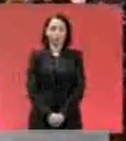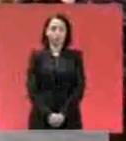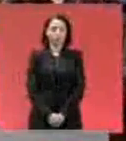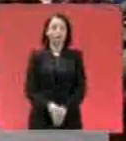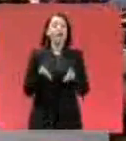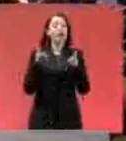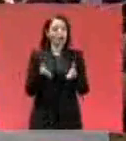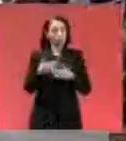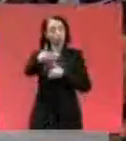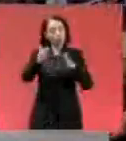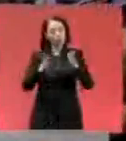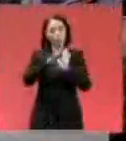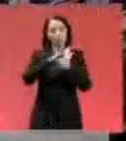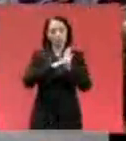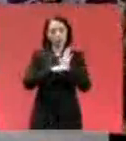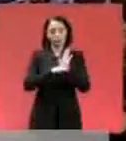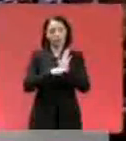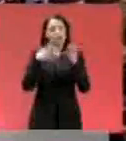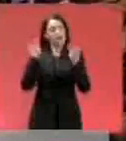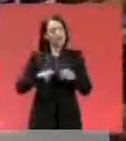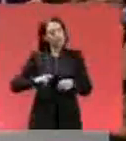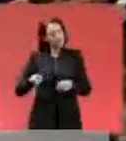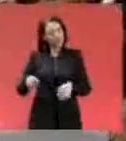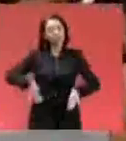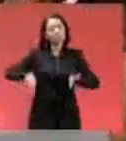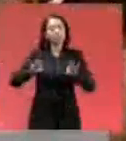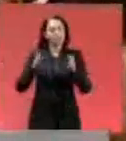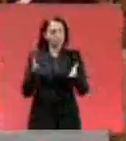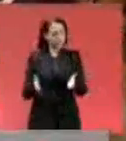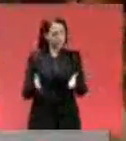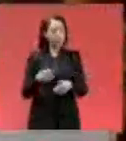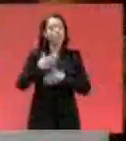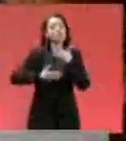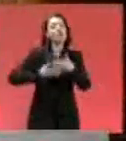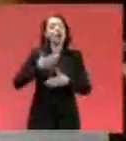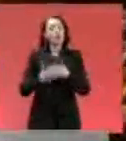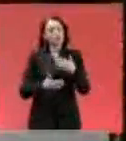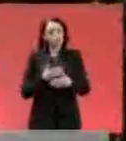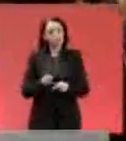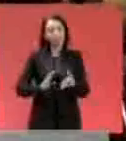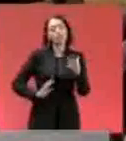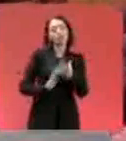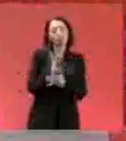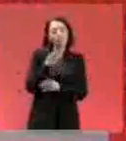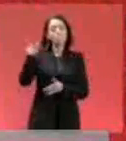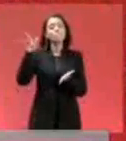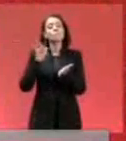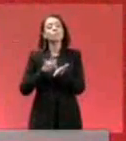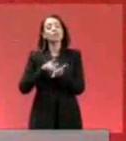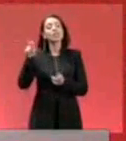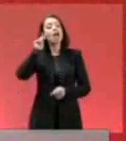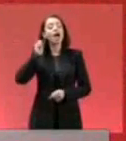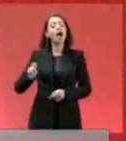Σε αυτό το πλαίσιο έχει ήδη ξεκινήσει η διαδικασία για την ανάπλαση του αθλητικού κέντρου της